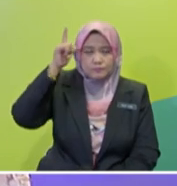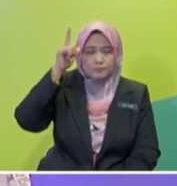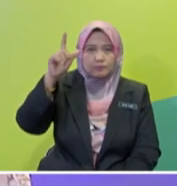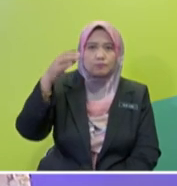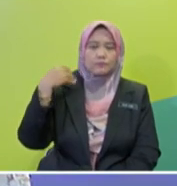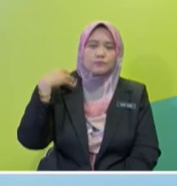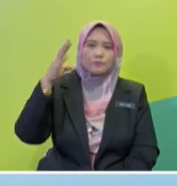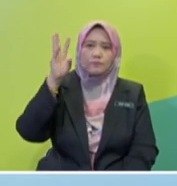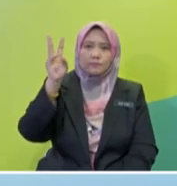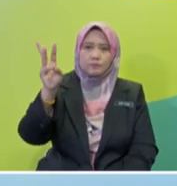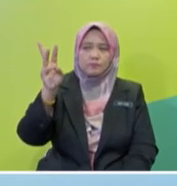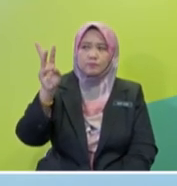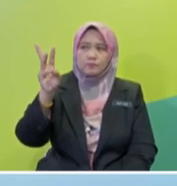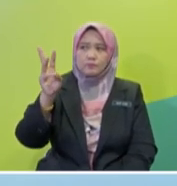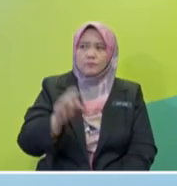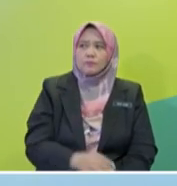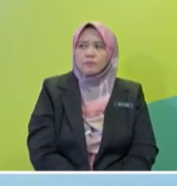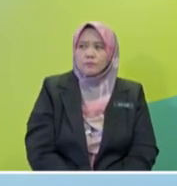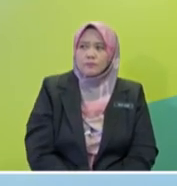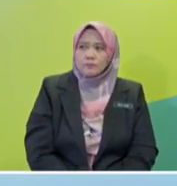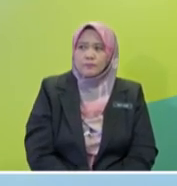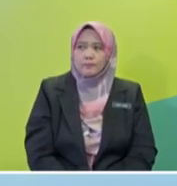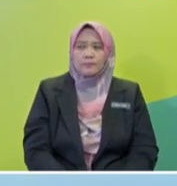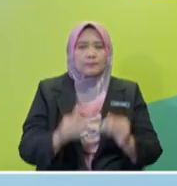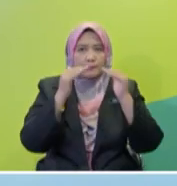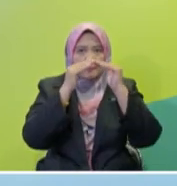headings yang ditarikkan dalam sistem